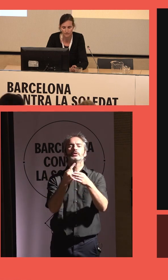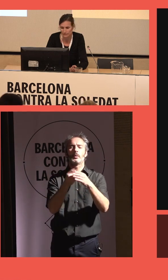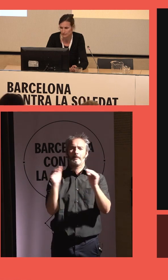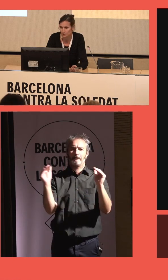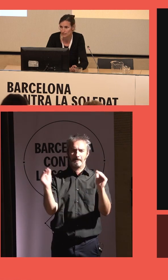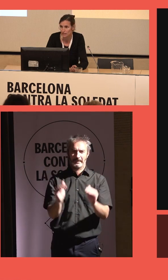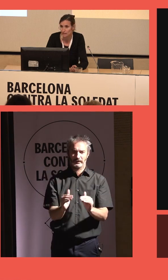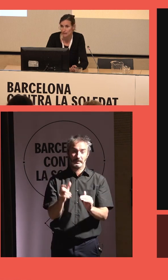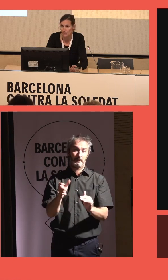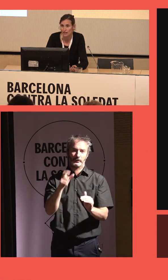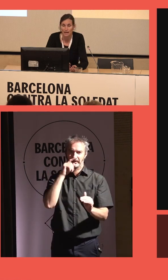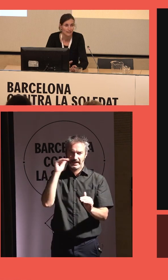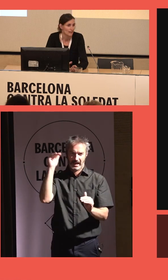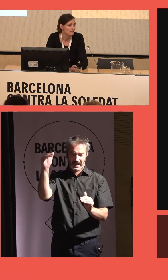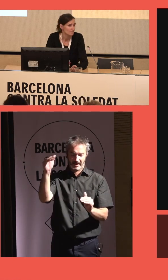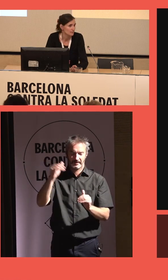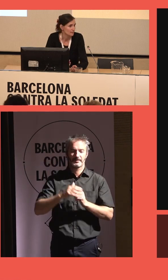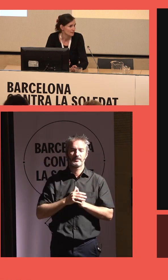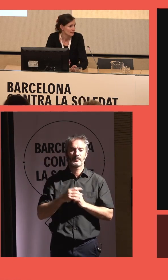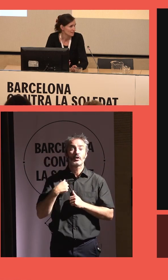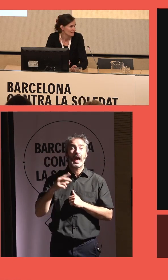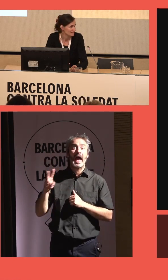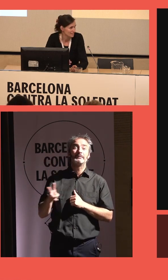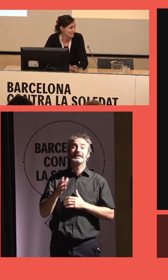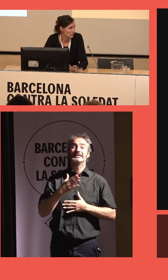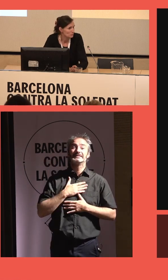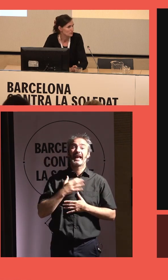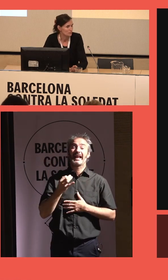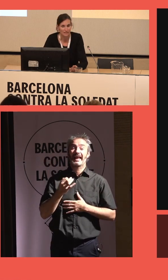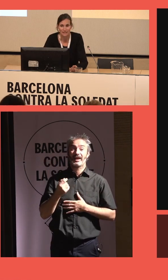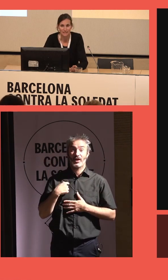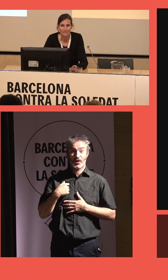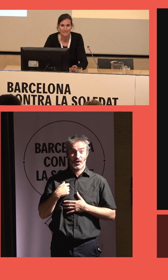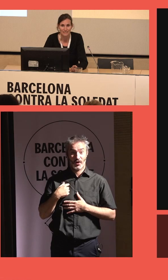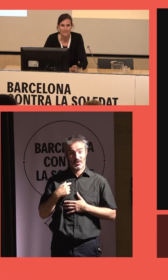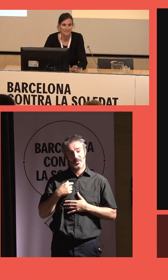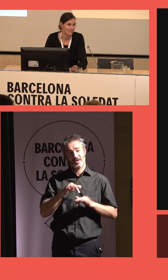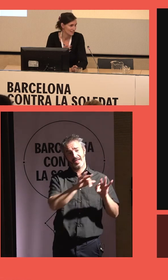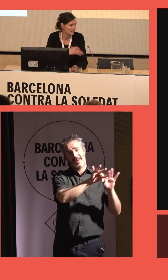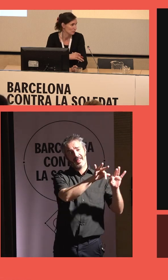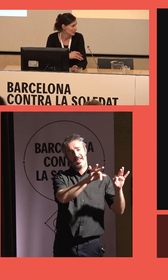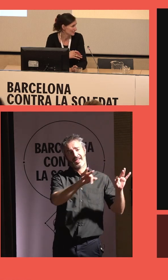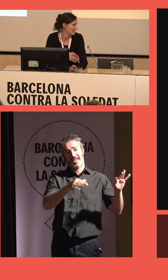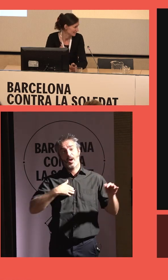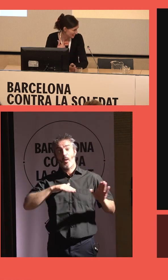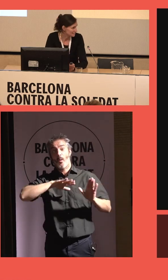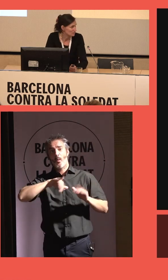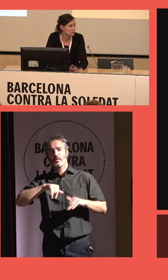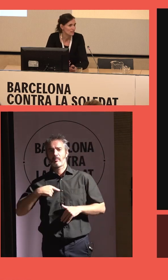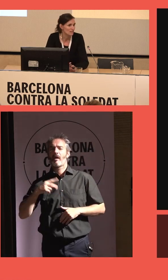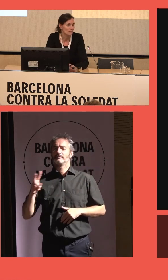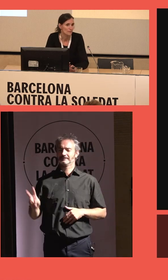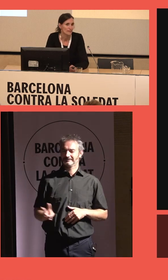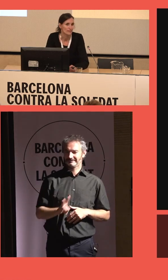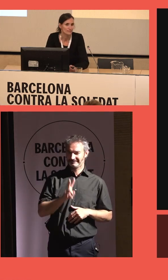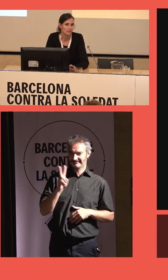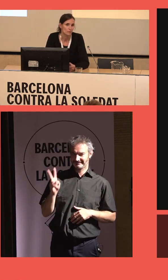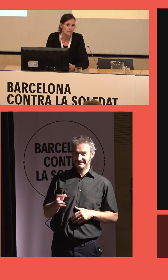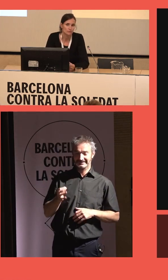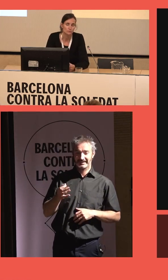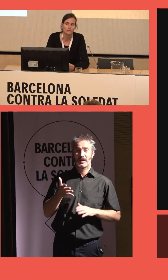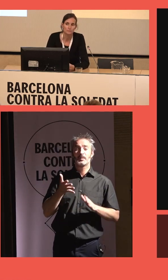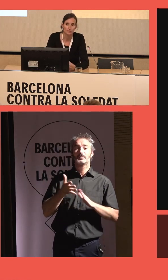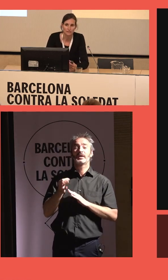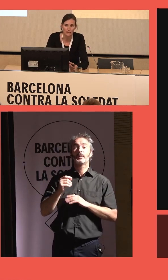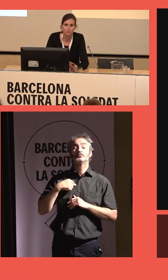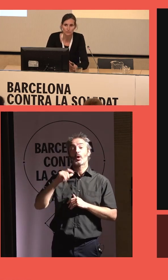les persones grans el gran avantatge que tinc és ser l'última de la taula i del segon dia és que